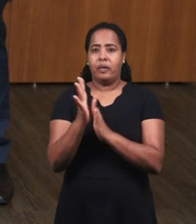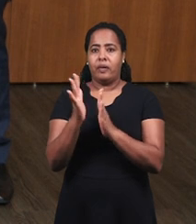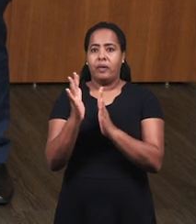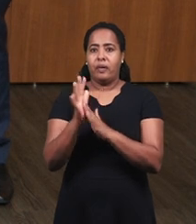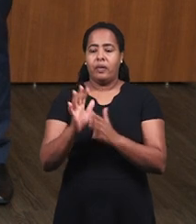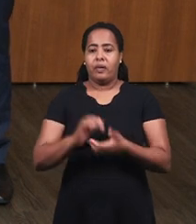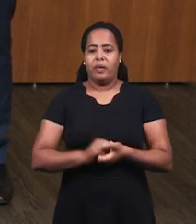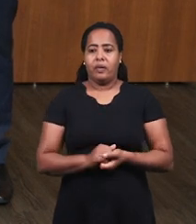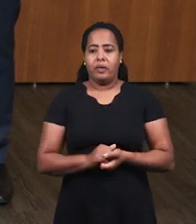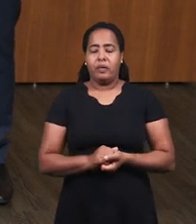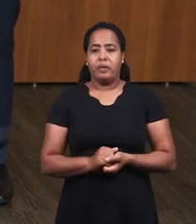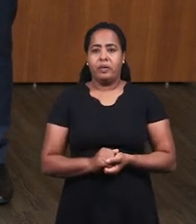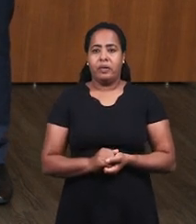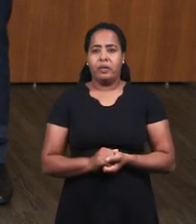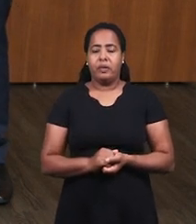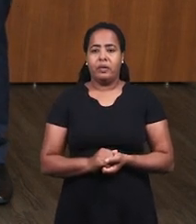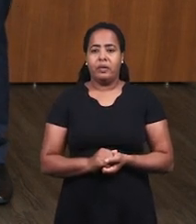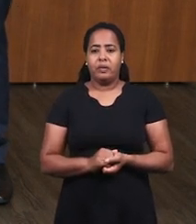chant.